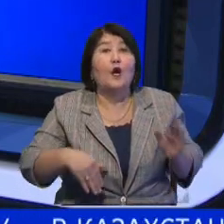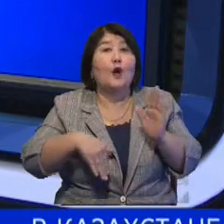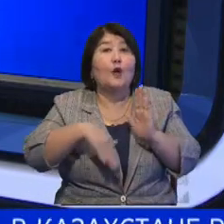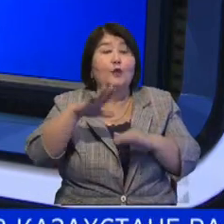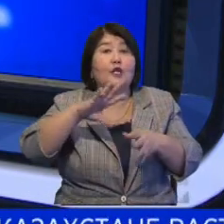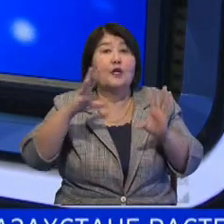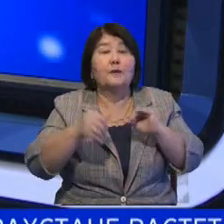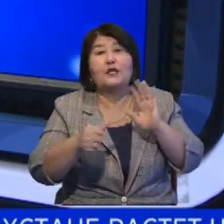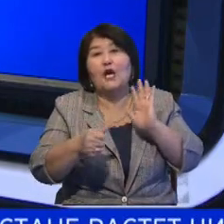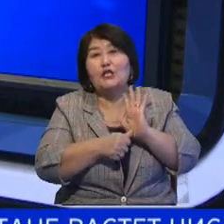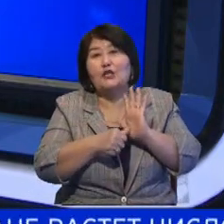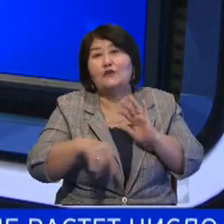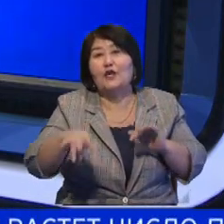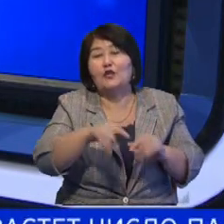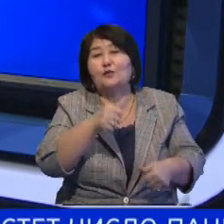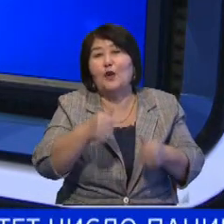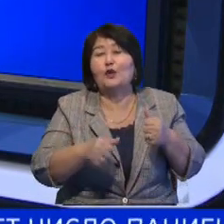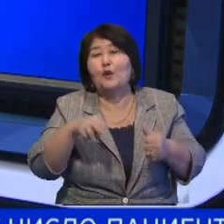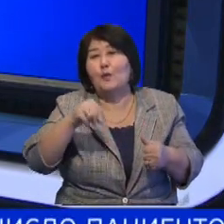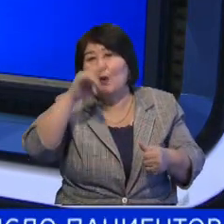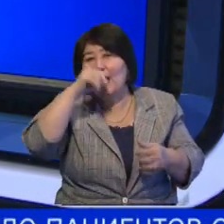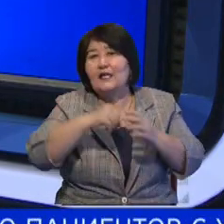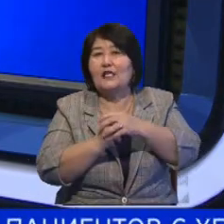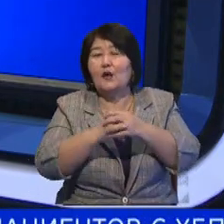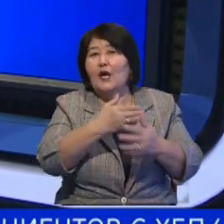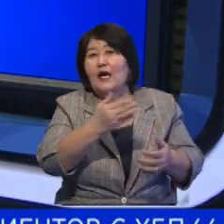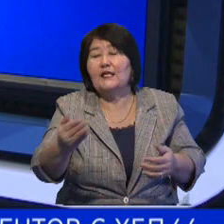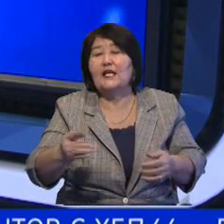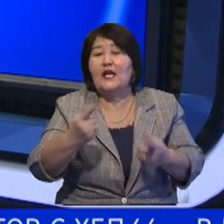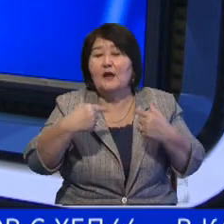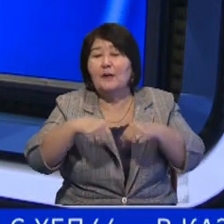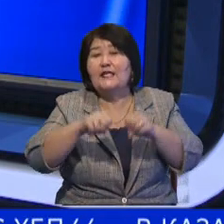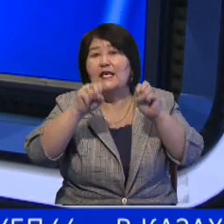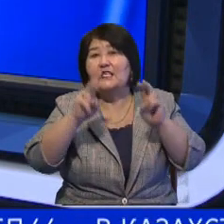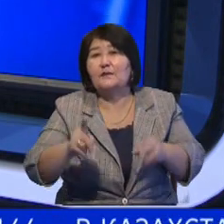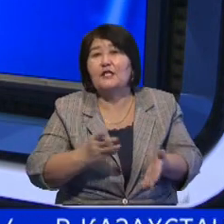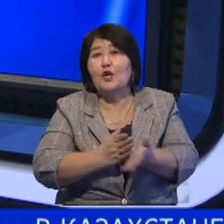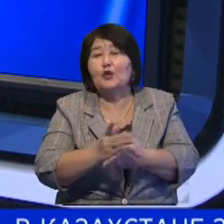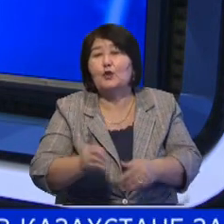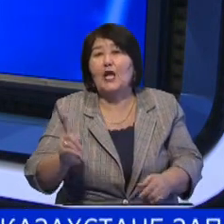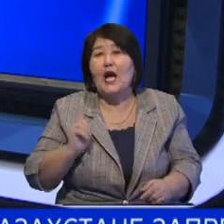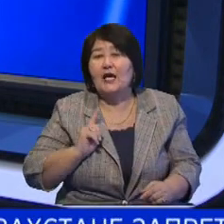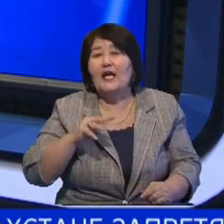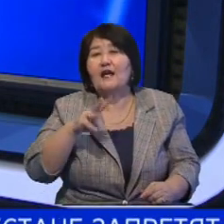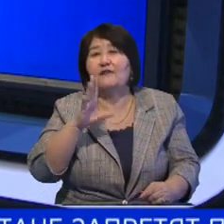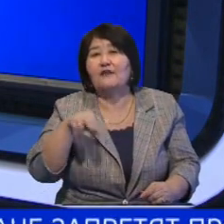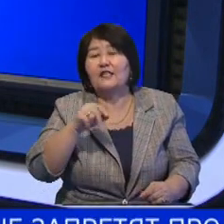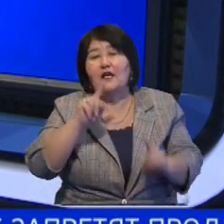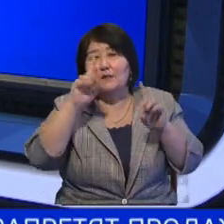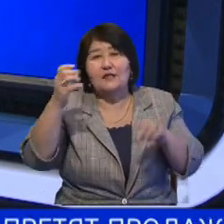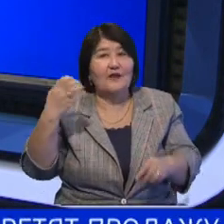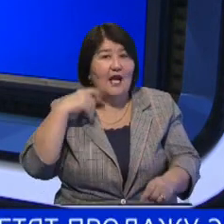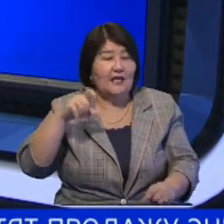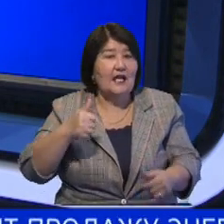Лучшими по итогам 6-го республиканского турнира по казах-крюсе среди подразделений специализированной службы охраны МВД признаны